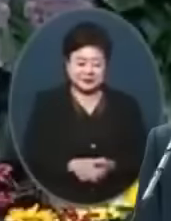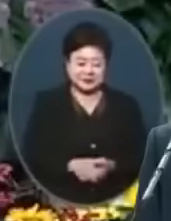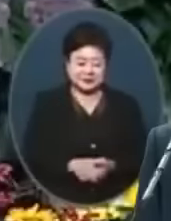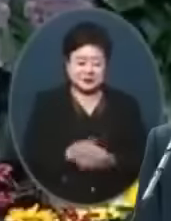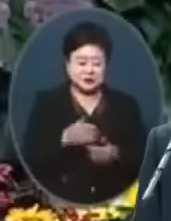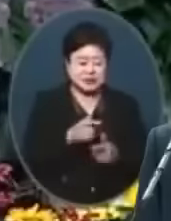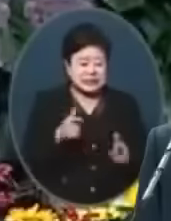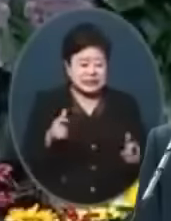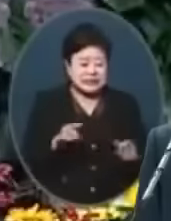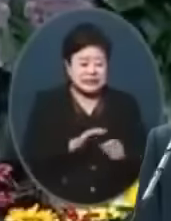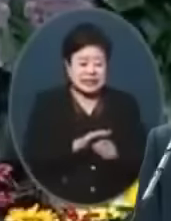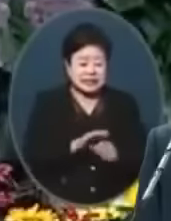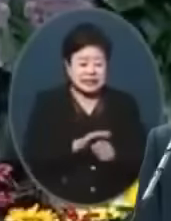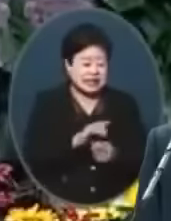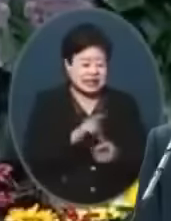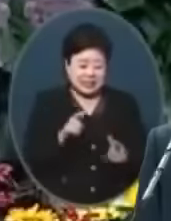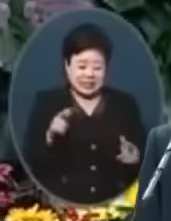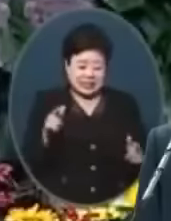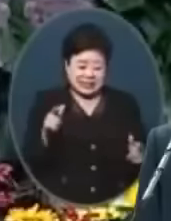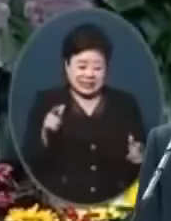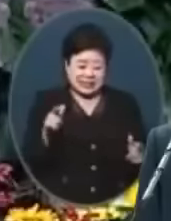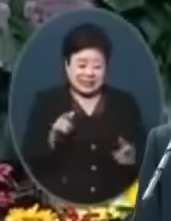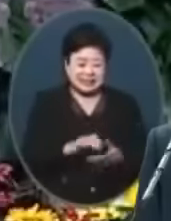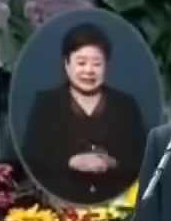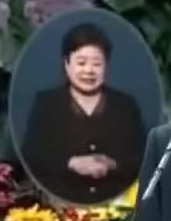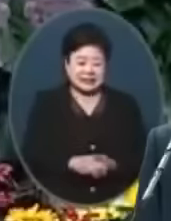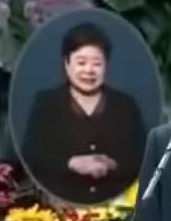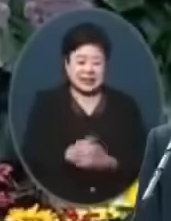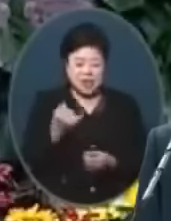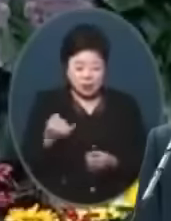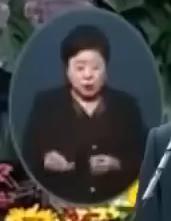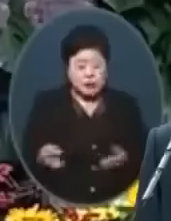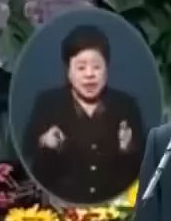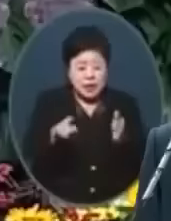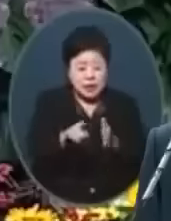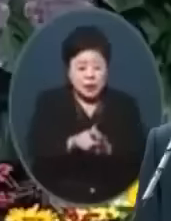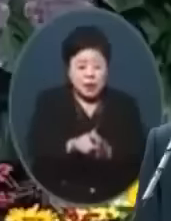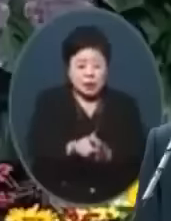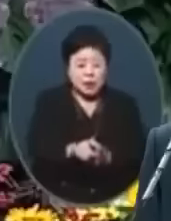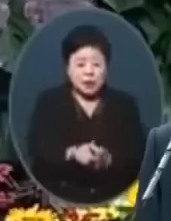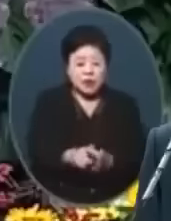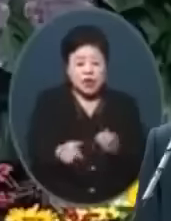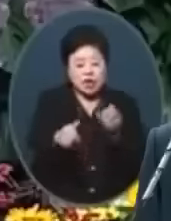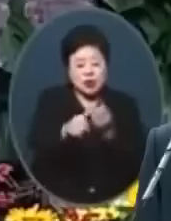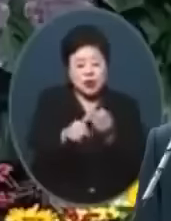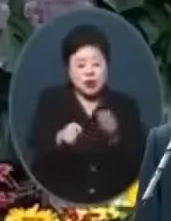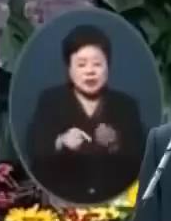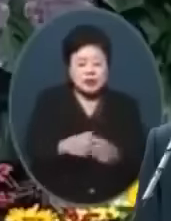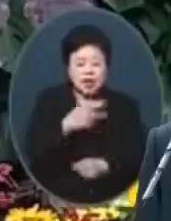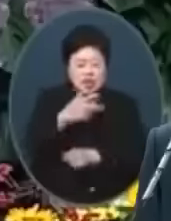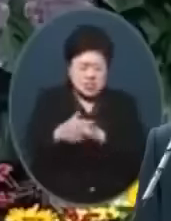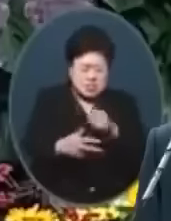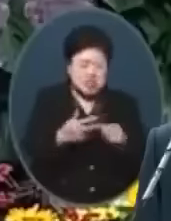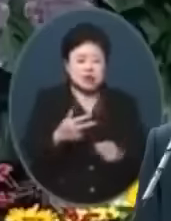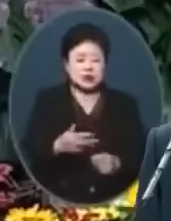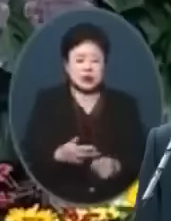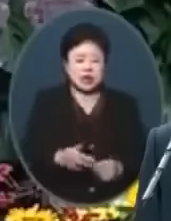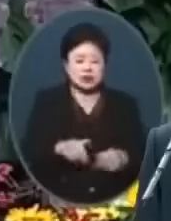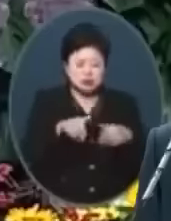주지 않는 사랑은 사랑이 아닌데 라헬을 위해서 7년을 서비스를